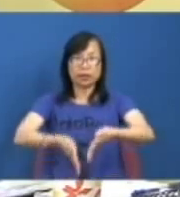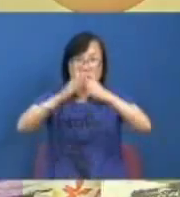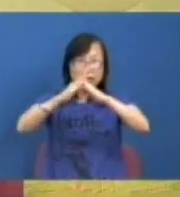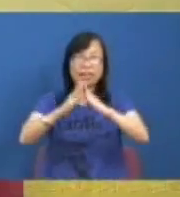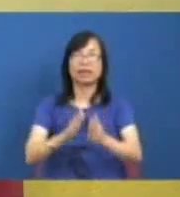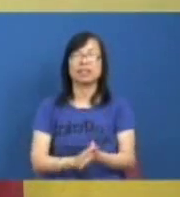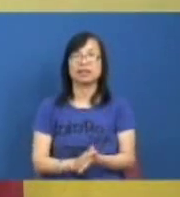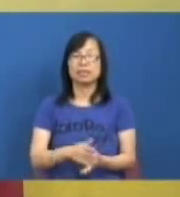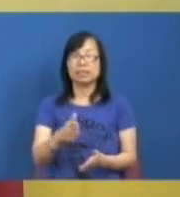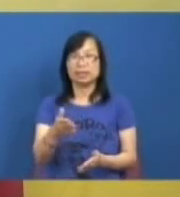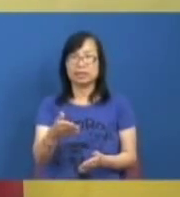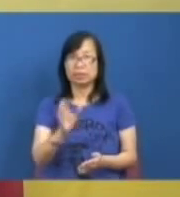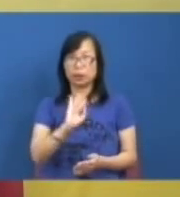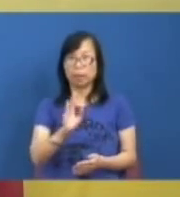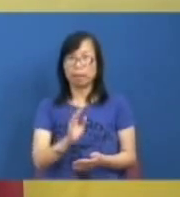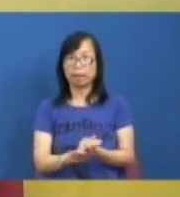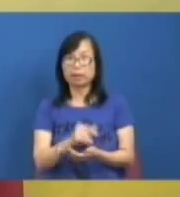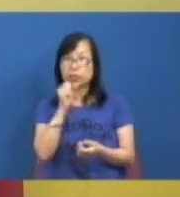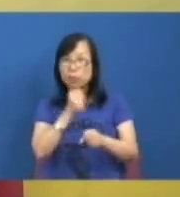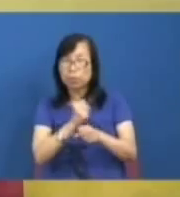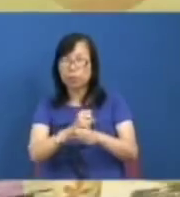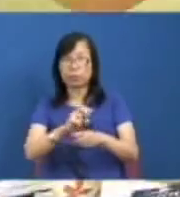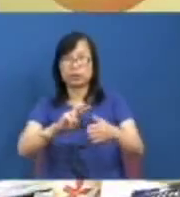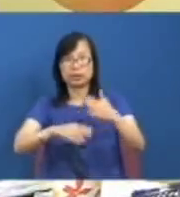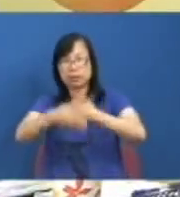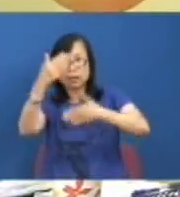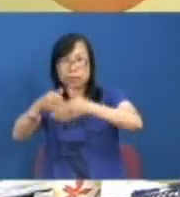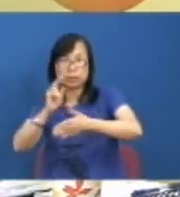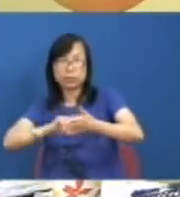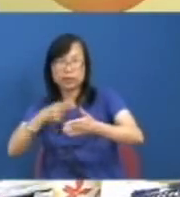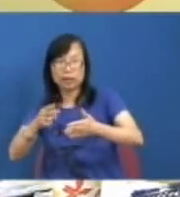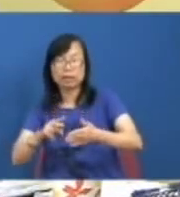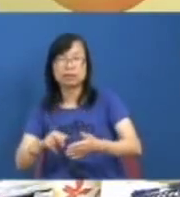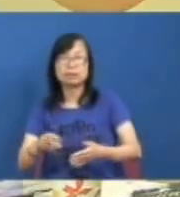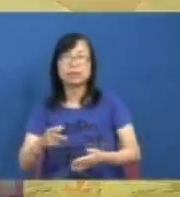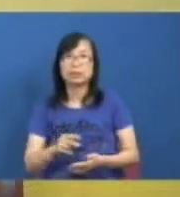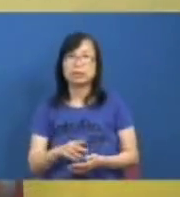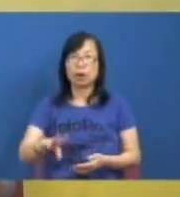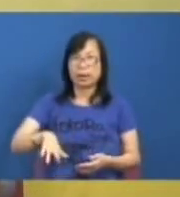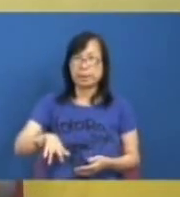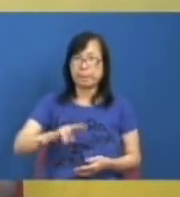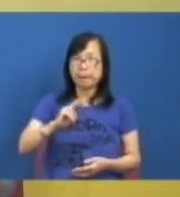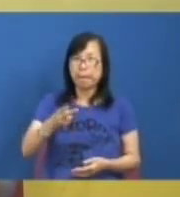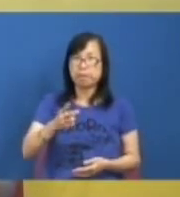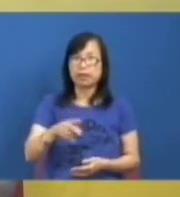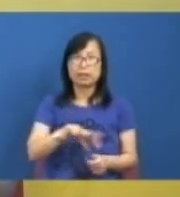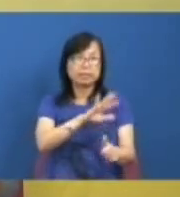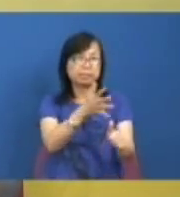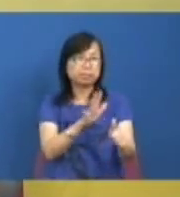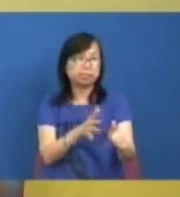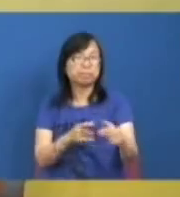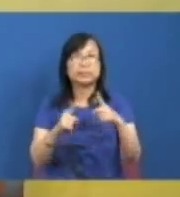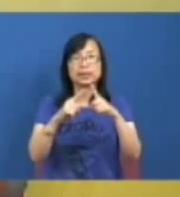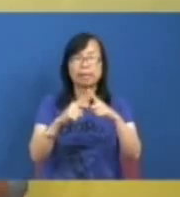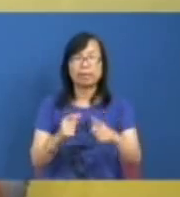反而呢做不到那個真的希望做樓宇改善的效果嘛。 變相呢也都即變成是擾民啦。其實